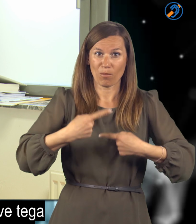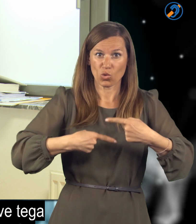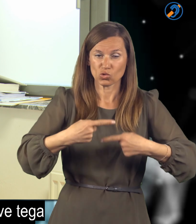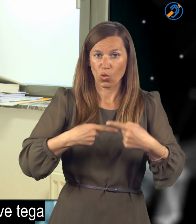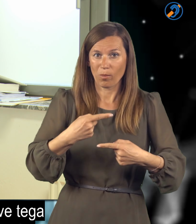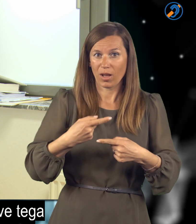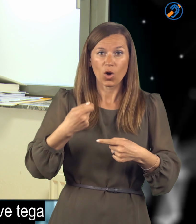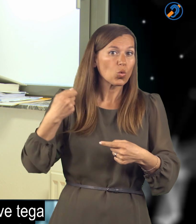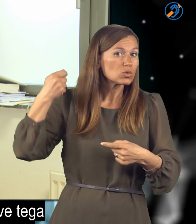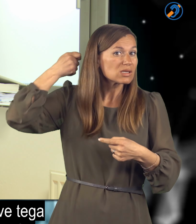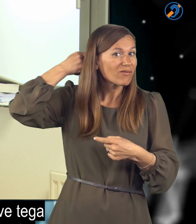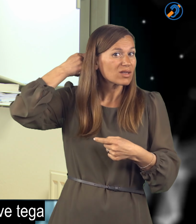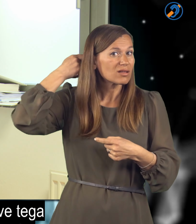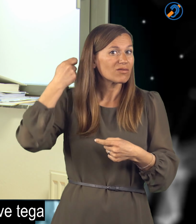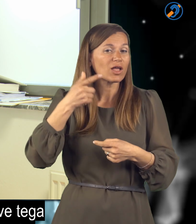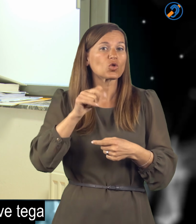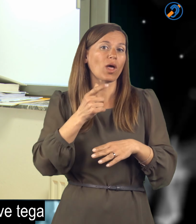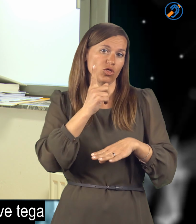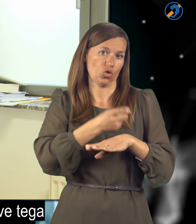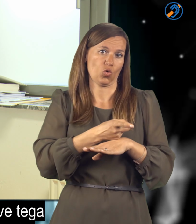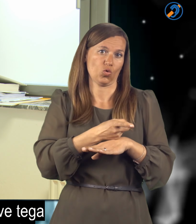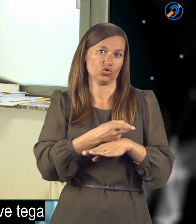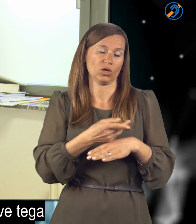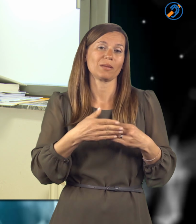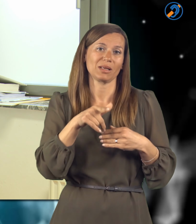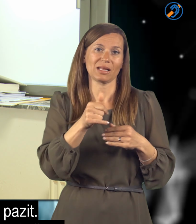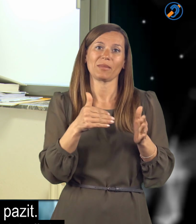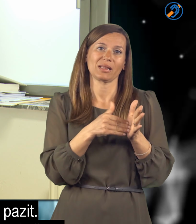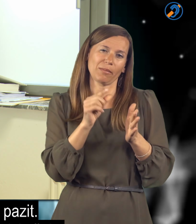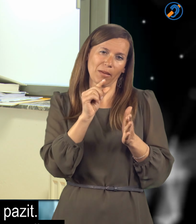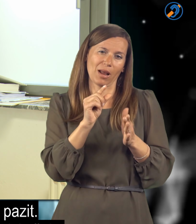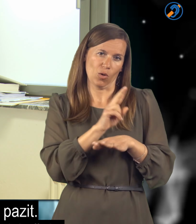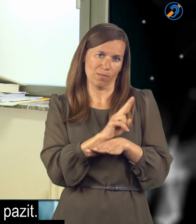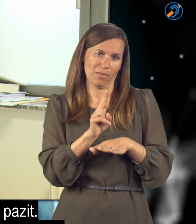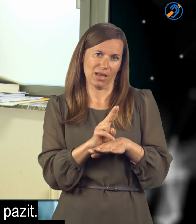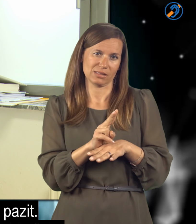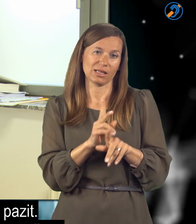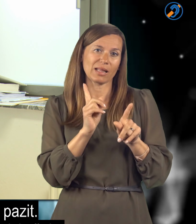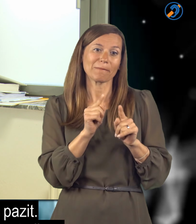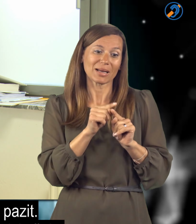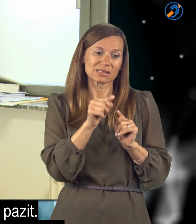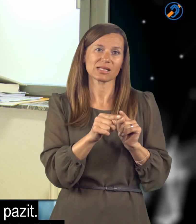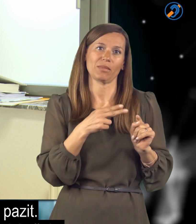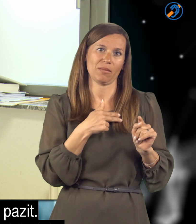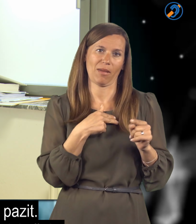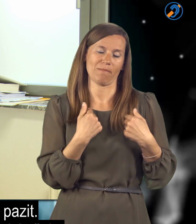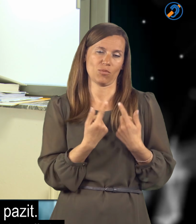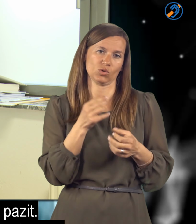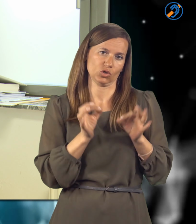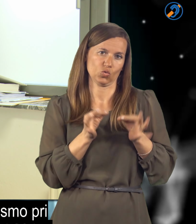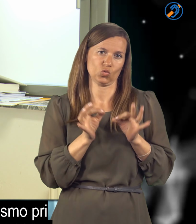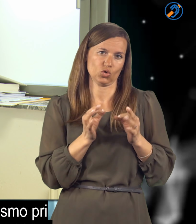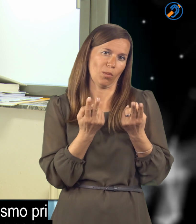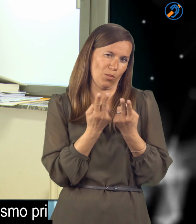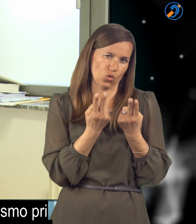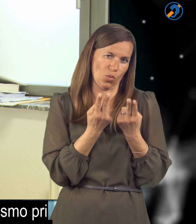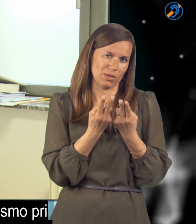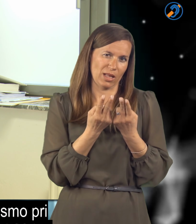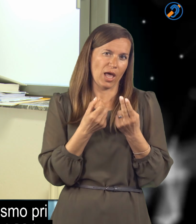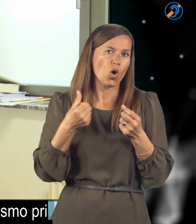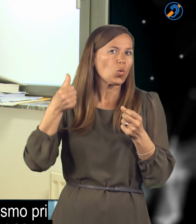Postopek vstavitve tega je določen in je treba pri tem nekoliko paziti, ampak s tem imamo izkušnje.